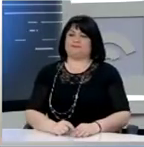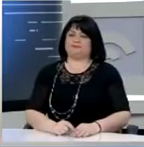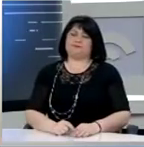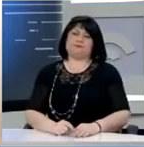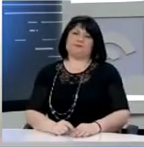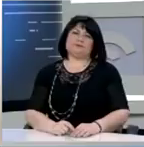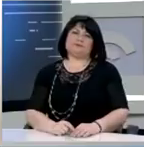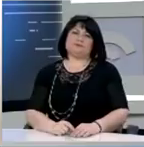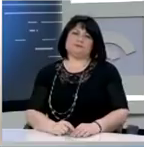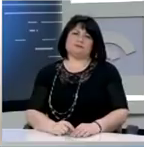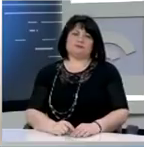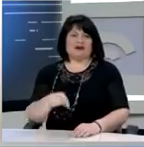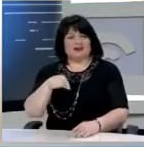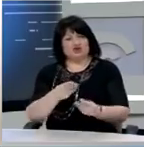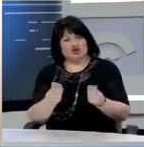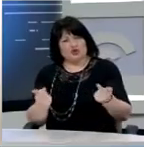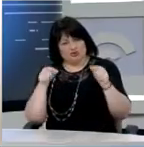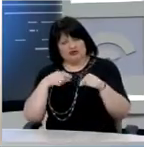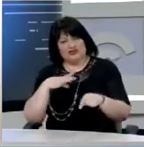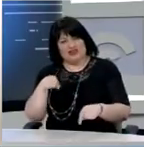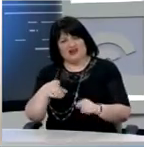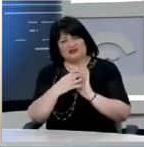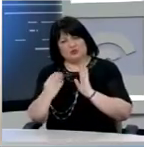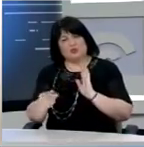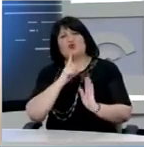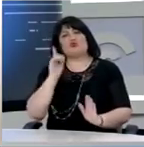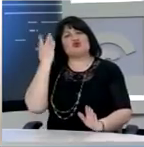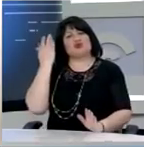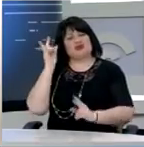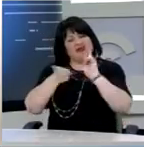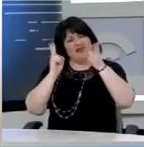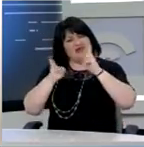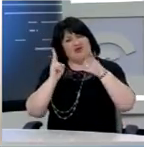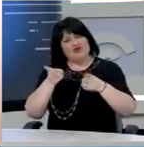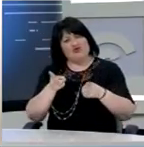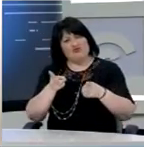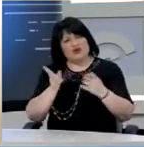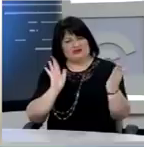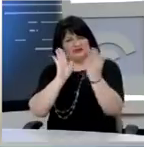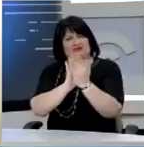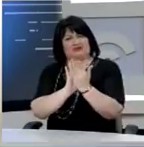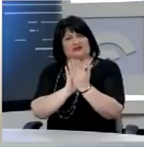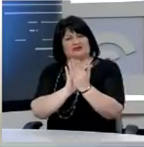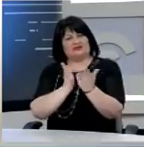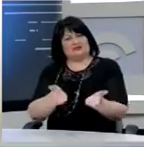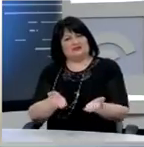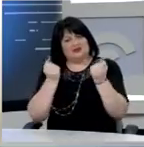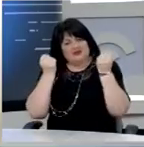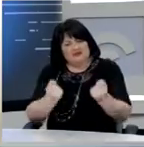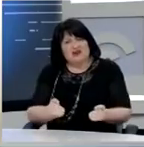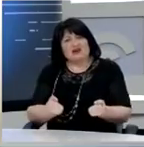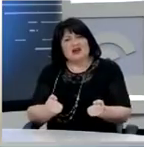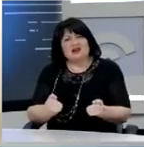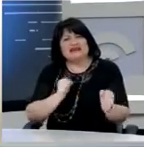Αυτές τις μεθόδους θέλετε να αντιγράψετε σήμερα? Έτσι θα αντιμετωπίσουμε την βαριά ακόμα κληρονομιά της